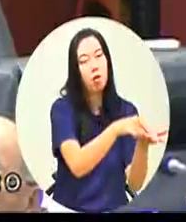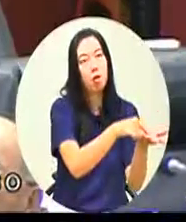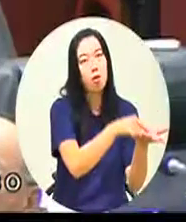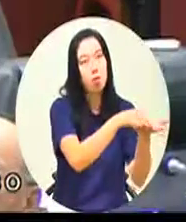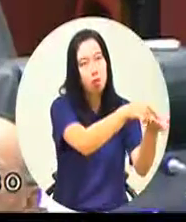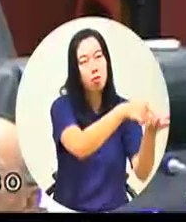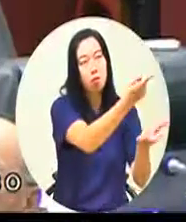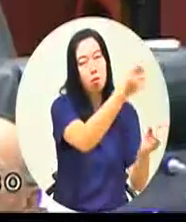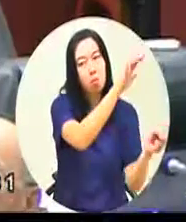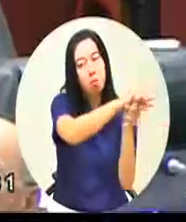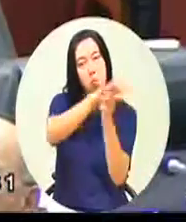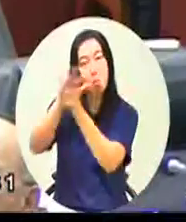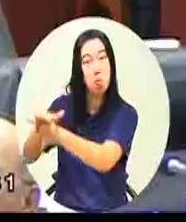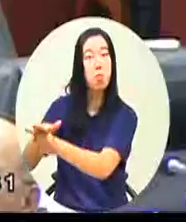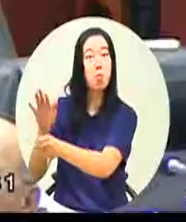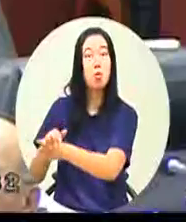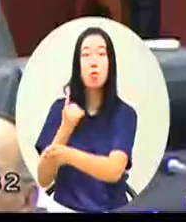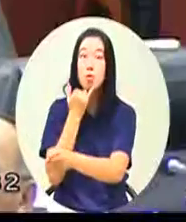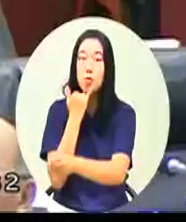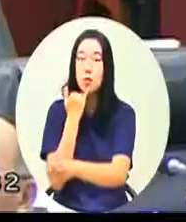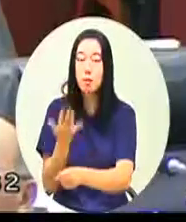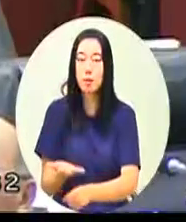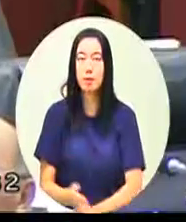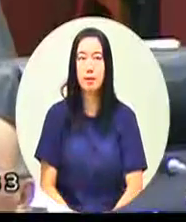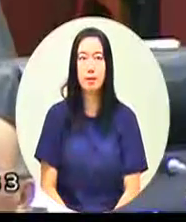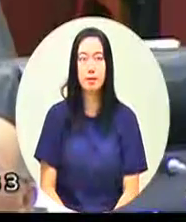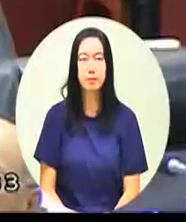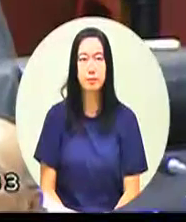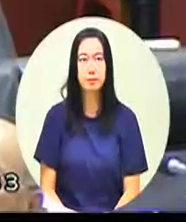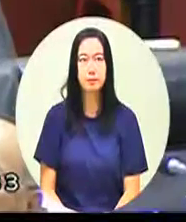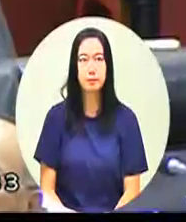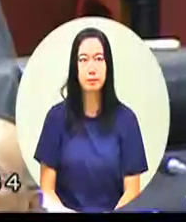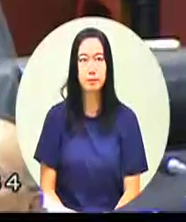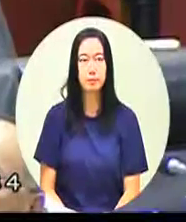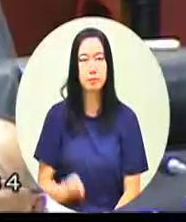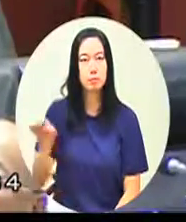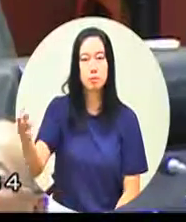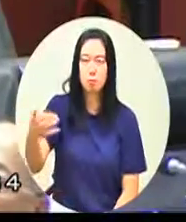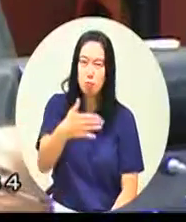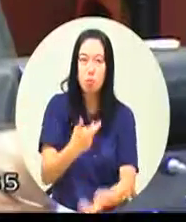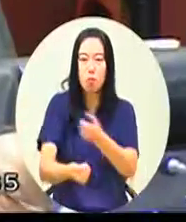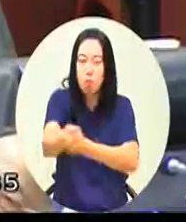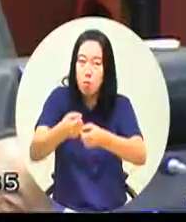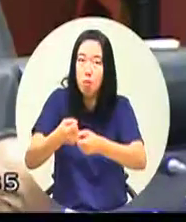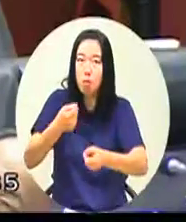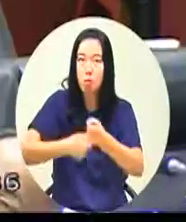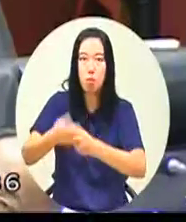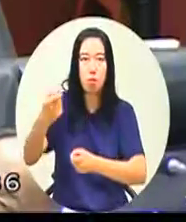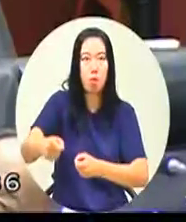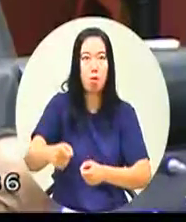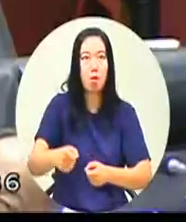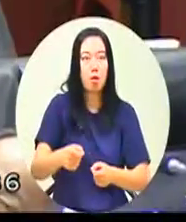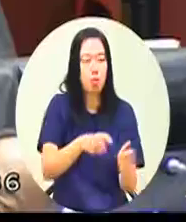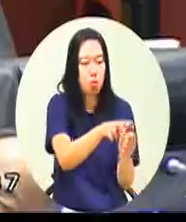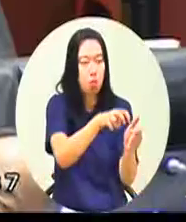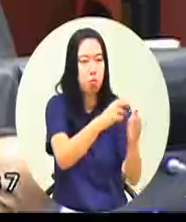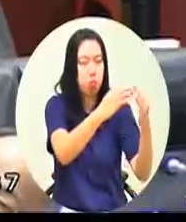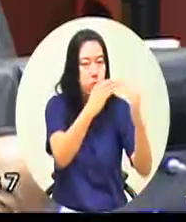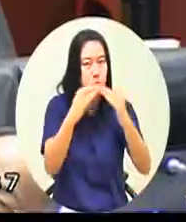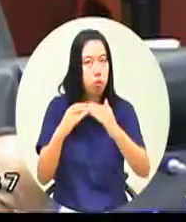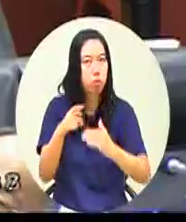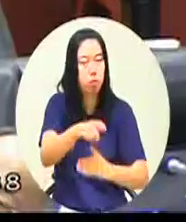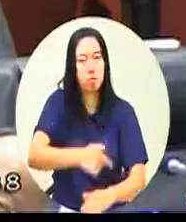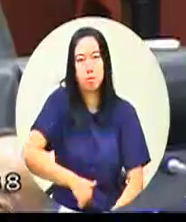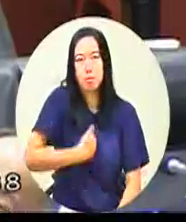要安怎来到位吼，无这个咱的渔民吼，甲这个养殖吼，真正